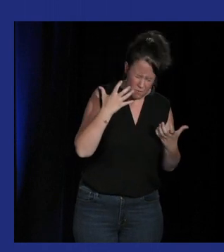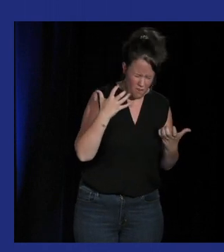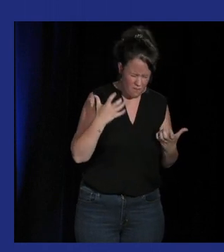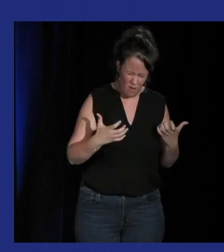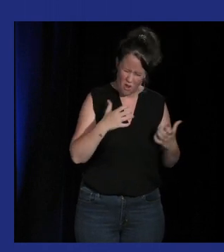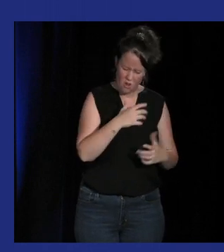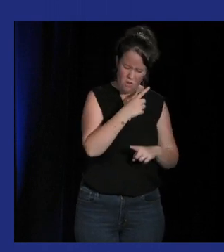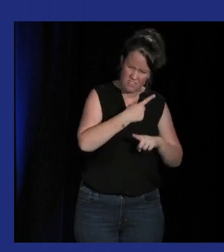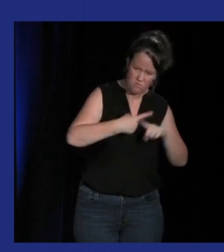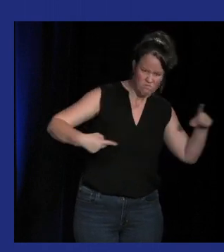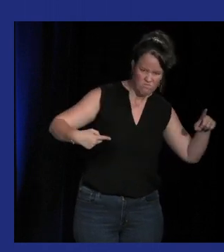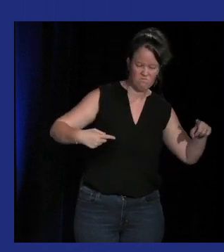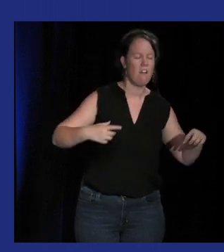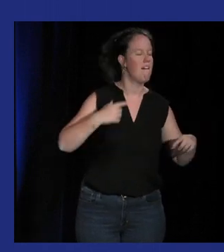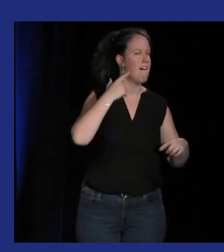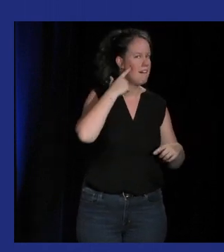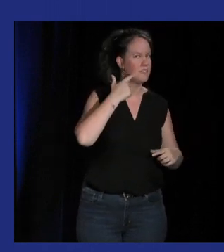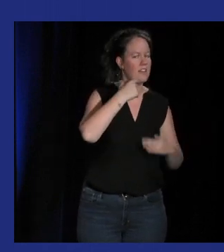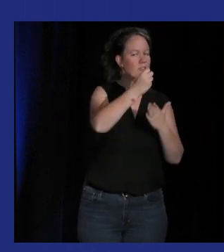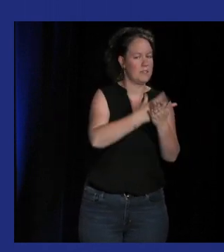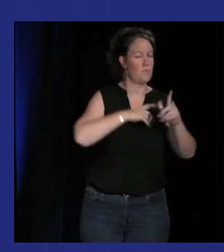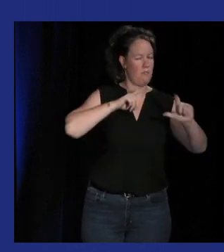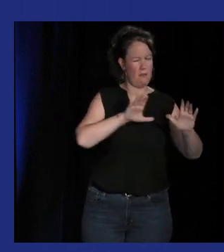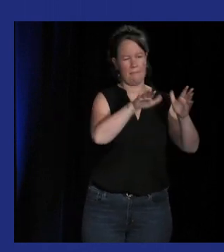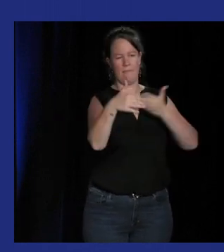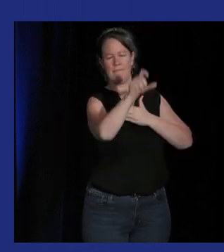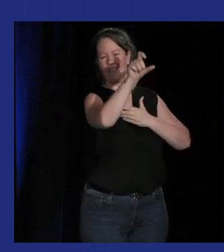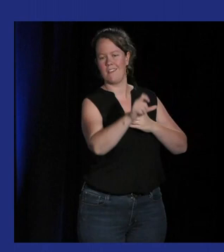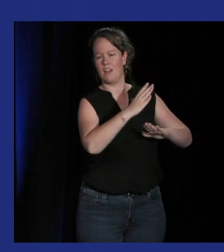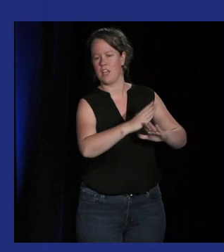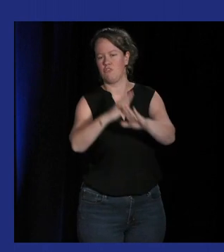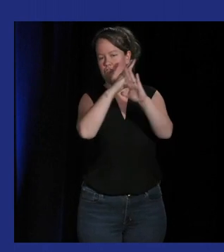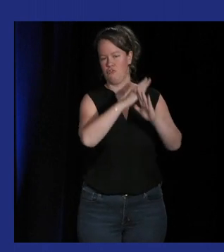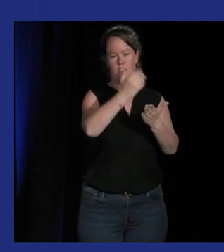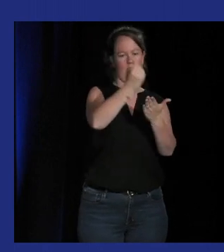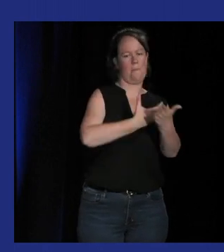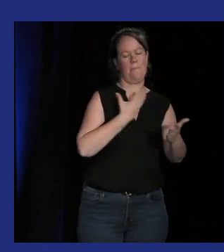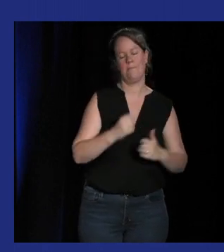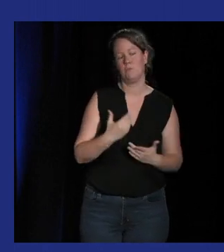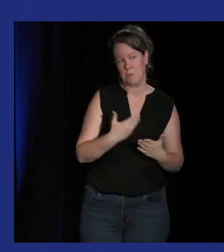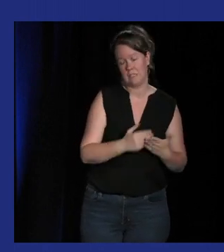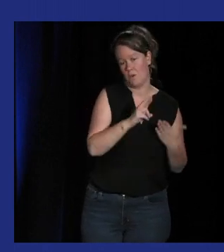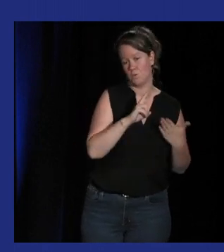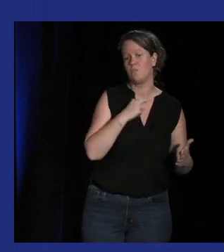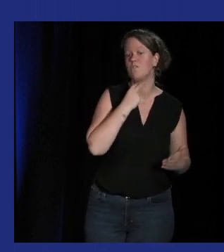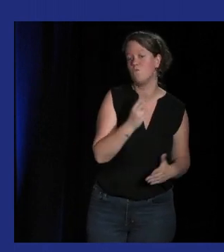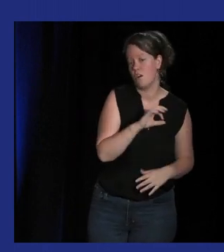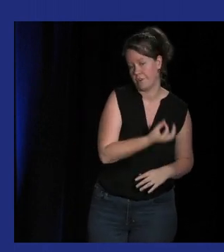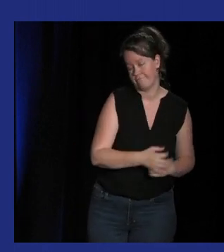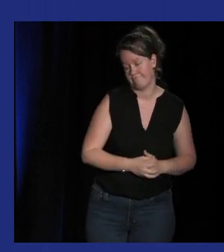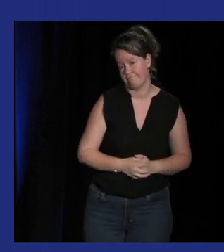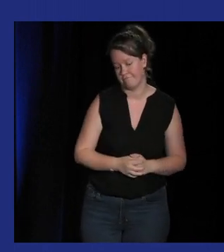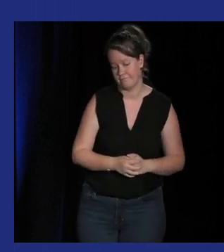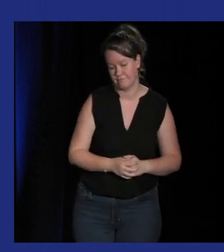et dans les dans les intentions aussi de de jeux mais on va pas avoir vraiment des des feedbacks